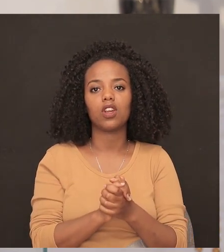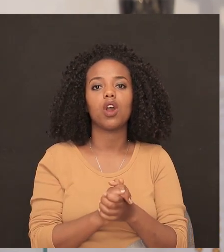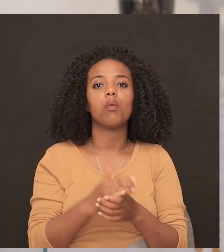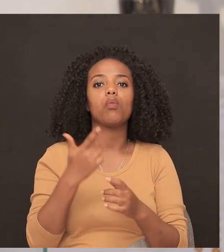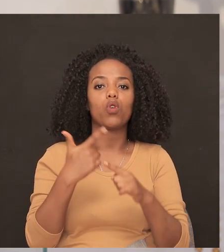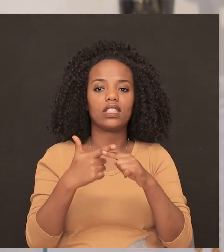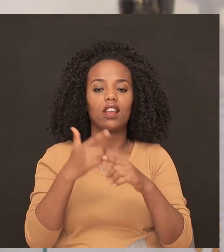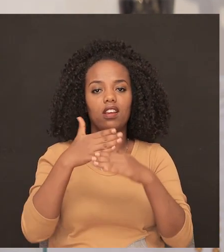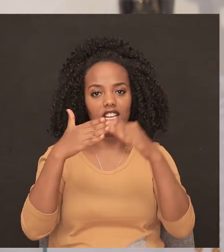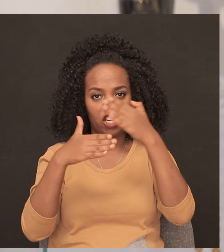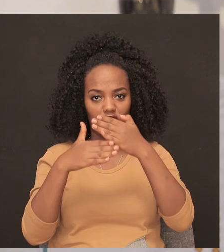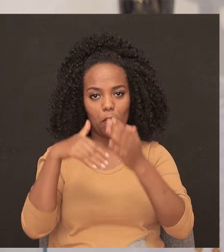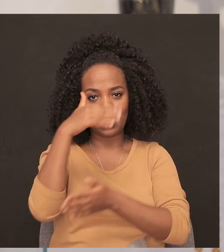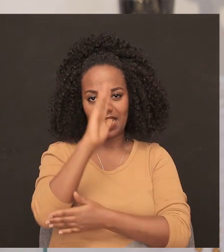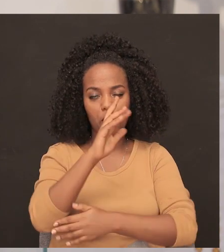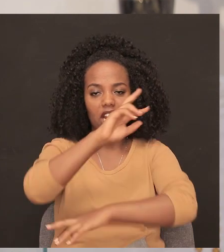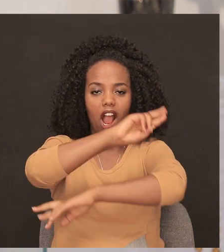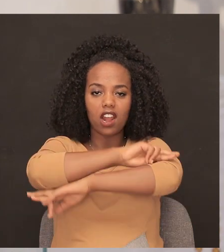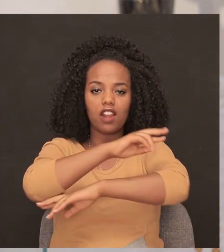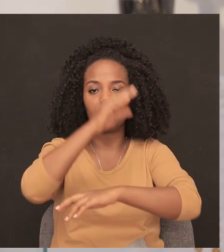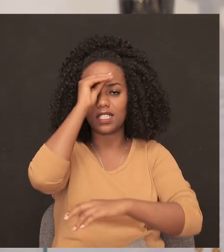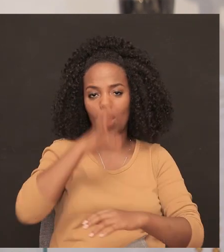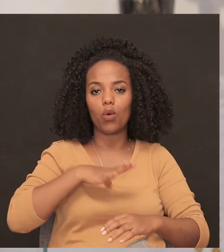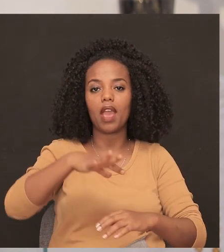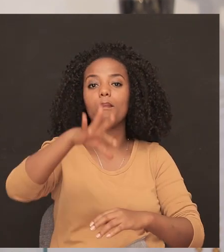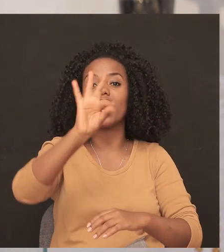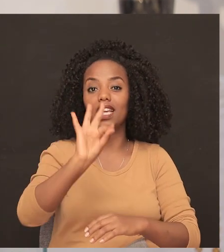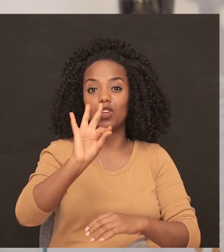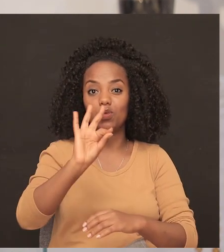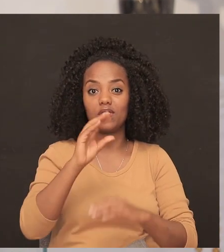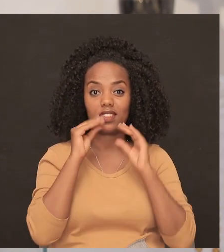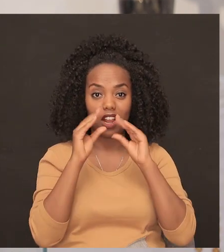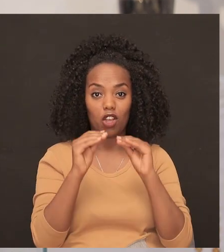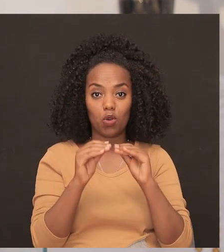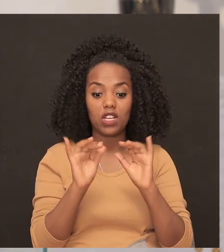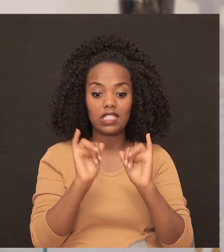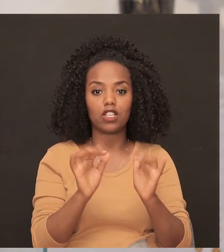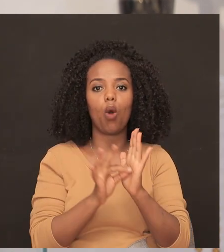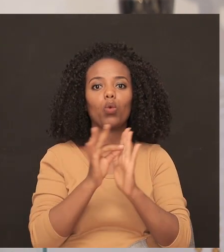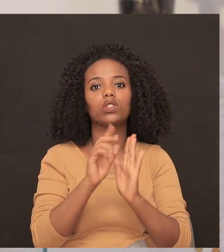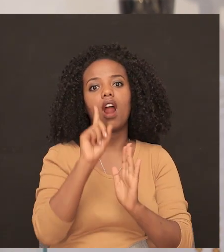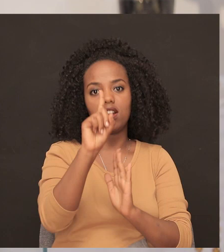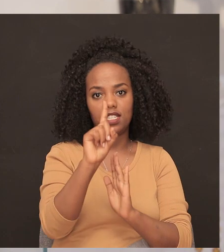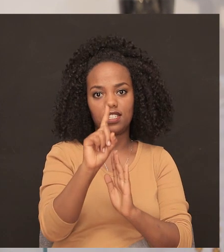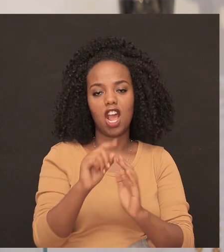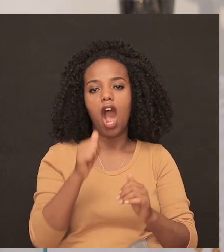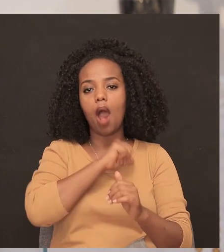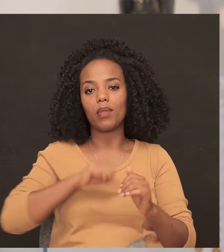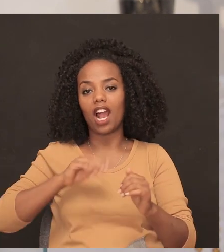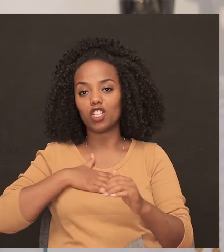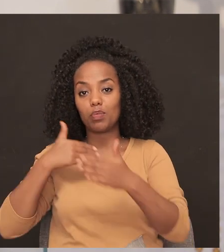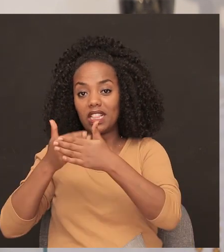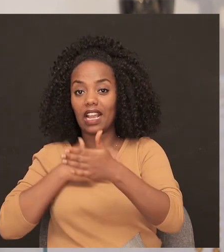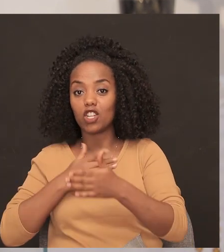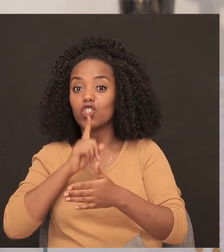በሁለተኛ ደረጃ በእግዚአብሔር ያረፈ ሰው የሚያገኘውን ሲናገሩ እዛው ቁጥር 1 አምላካችን መጠጊያችን ነው ካሉ